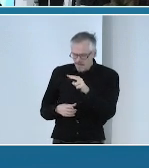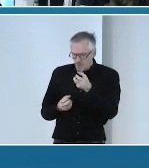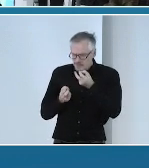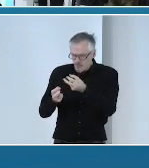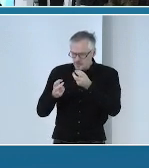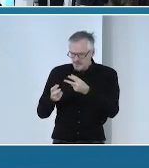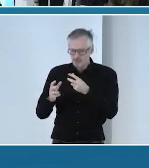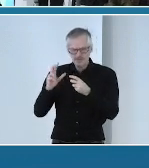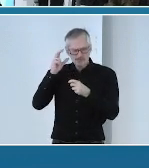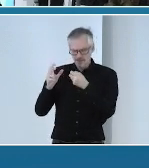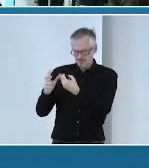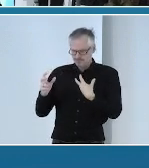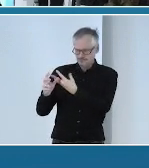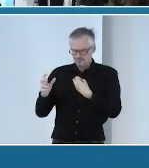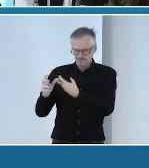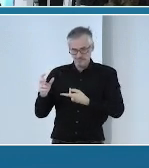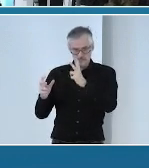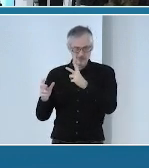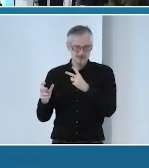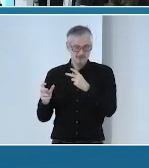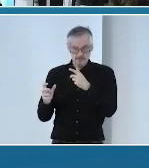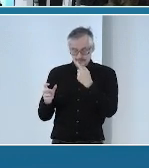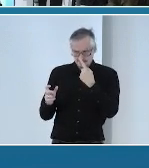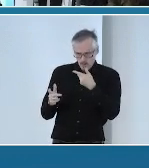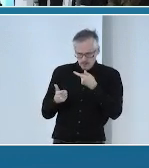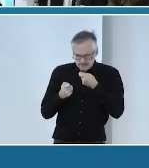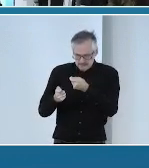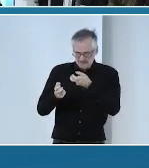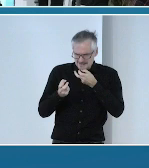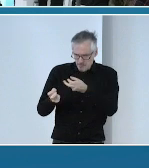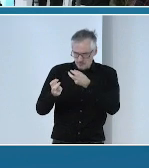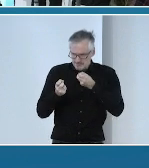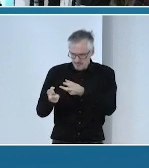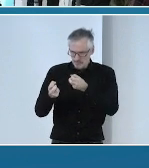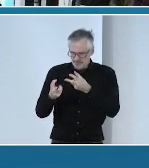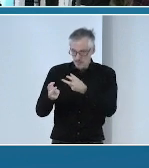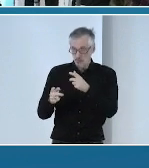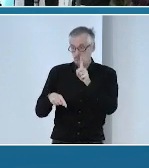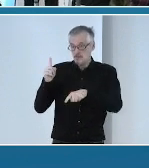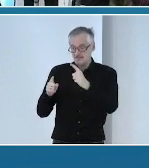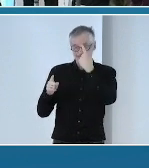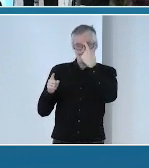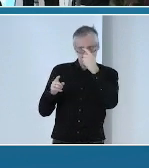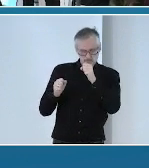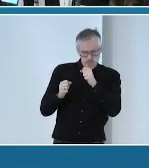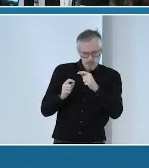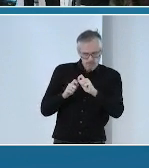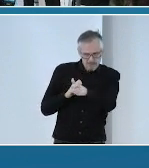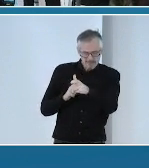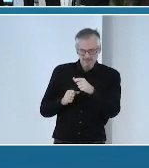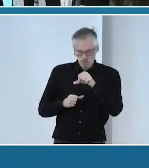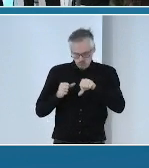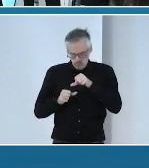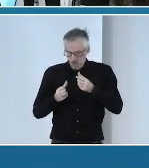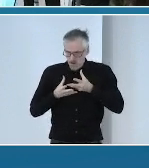et on s'est demandé si de faire ces stimulations vestibulaires pouvait améliorer la douleur,